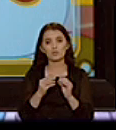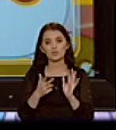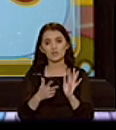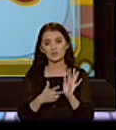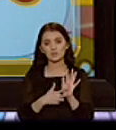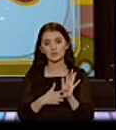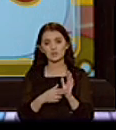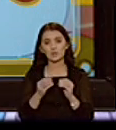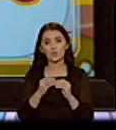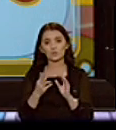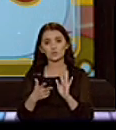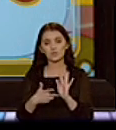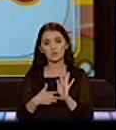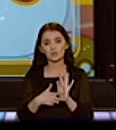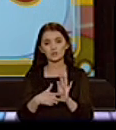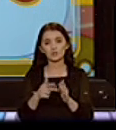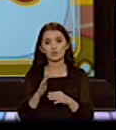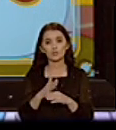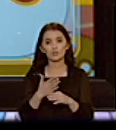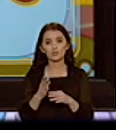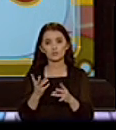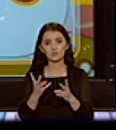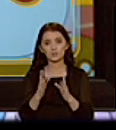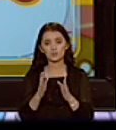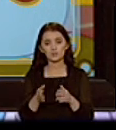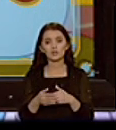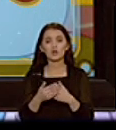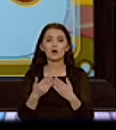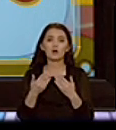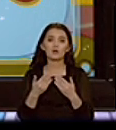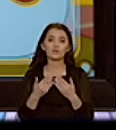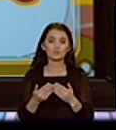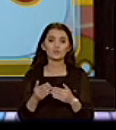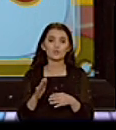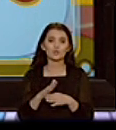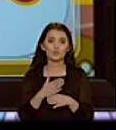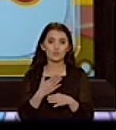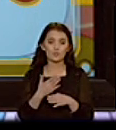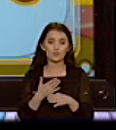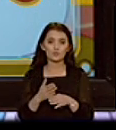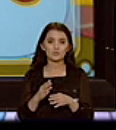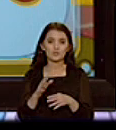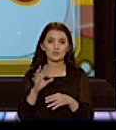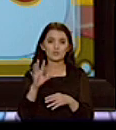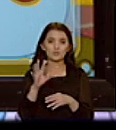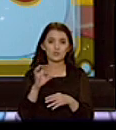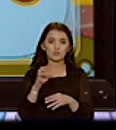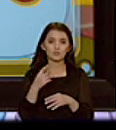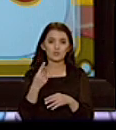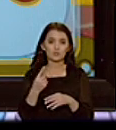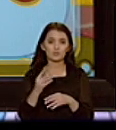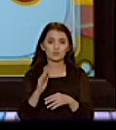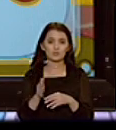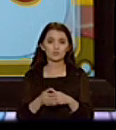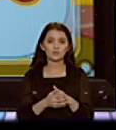9018 ni 18 ga bo'lamiz. Ushbu sonlar bo'linmasi esa 501 ga